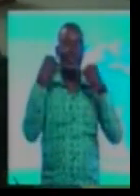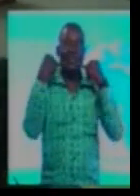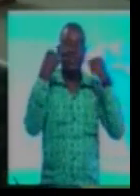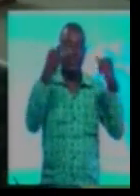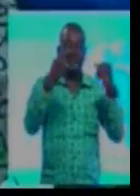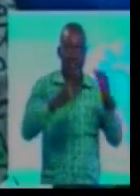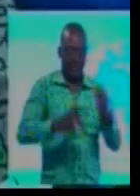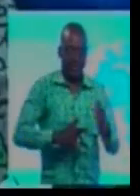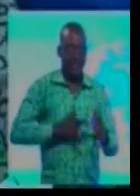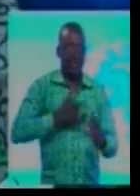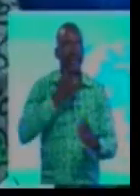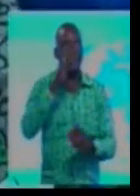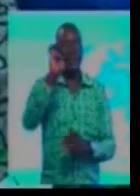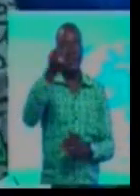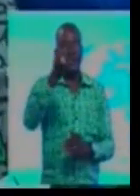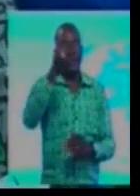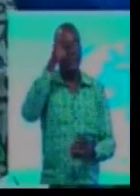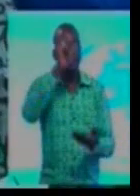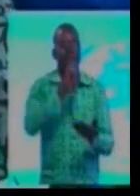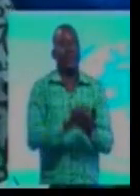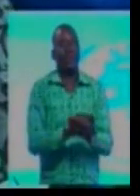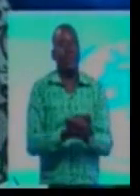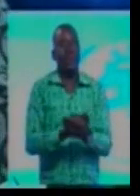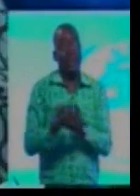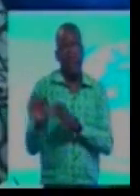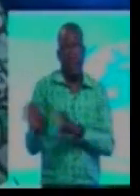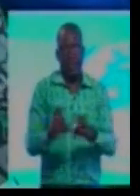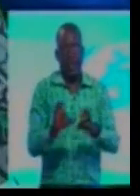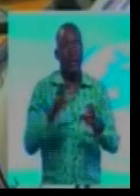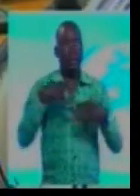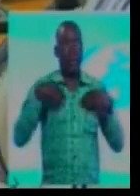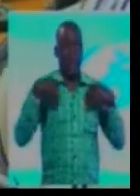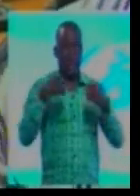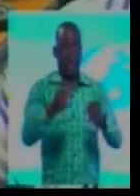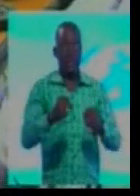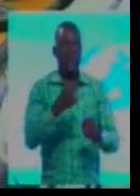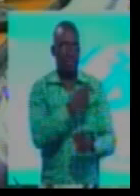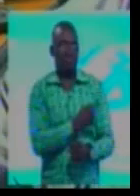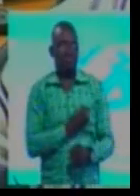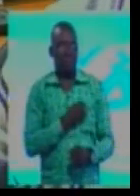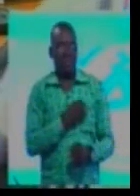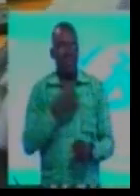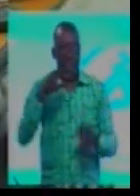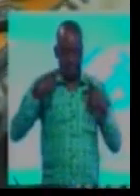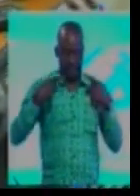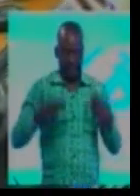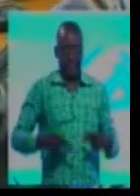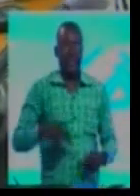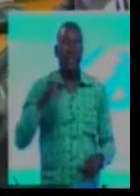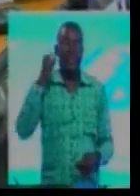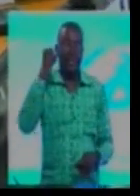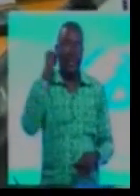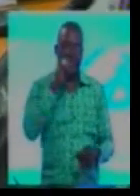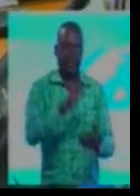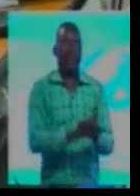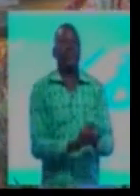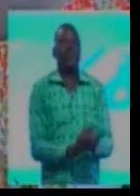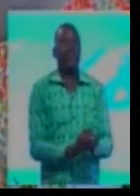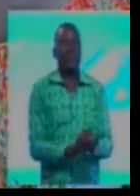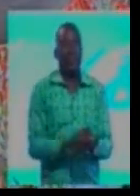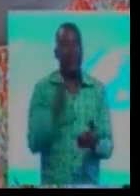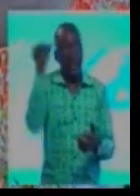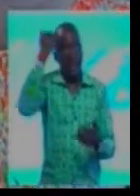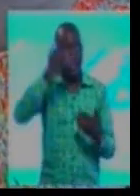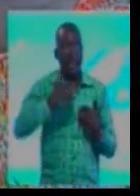et de sensibiliser sur ce phénomène qui affecte la santé morale et physique de la femme. Il y a vraiment de forts